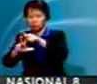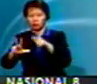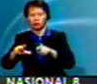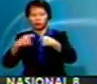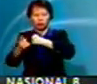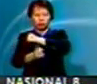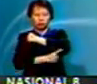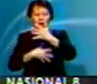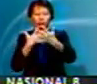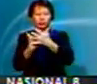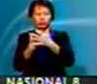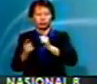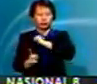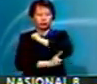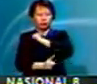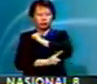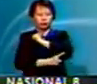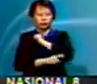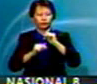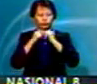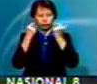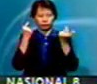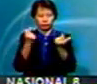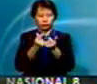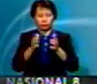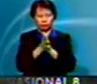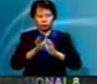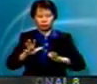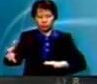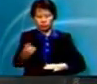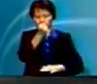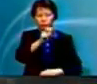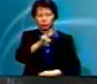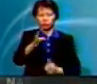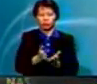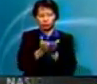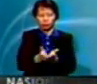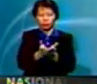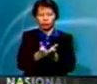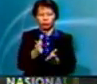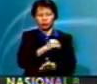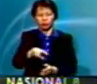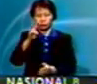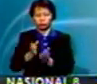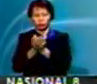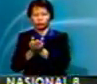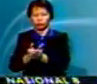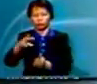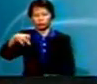dijatuhi hukuman penjara dan denda. Pasukan keselamatan turut merampas 24 bot nelayan dan 2 bot